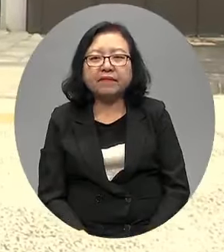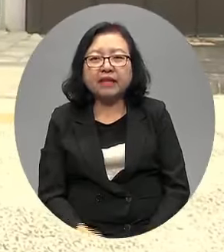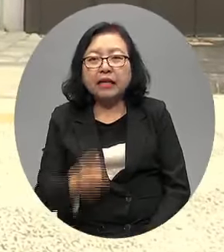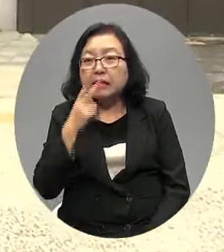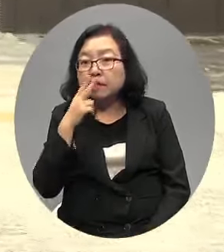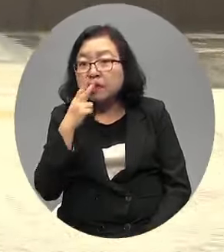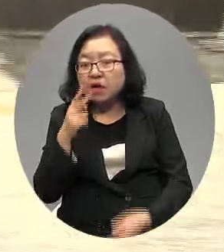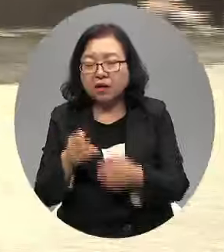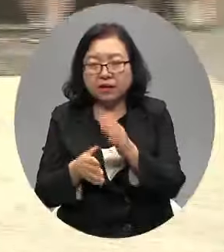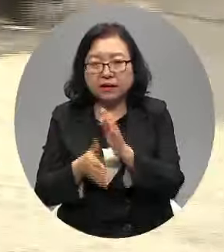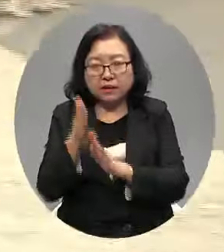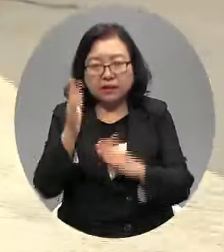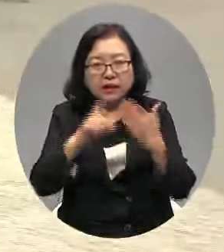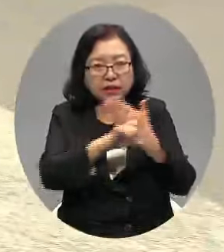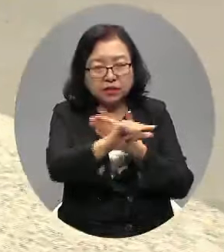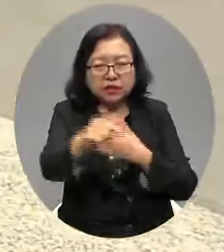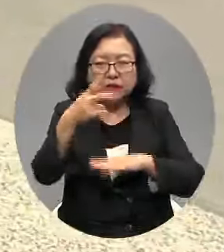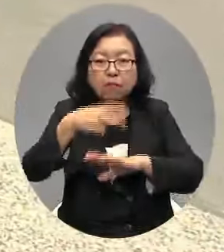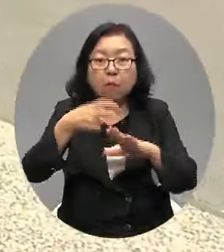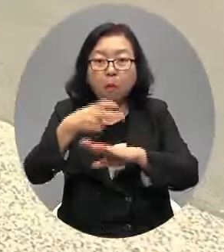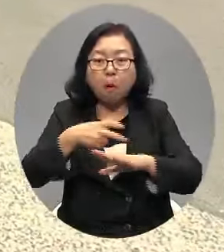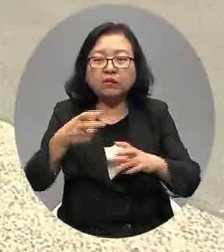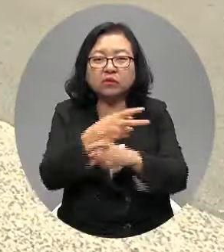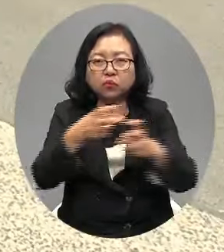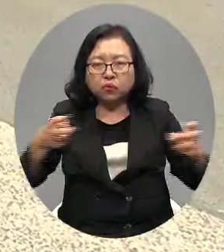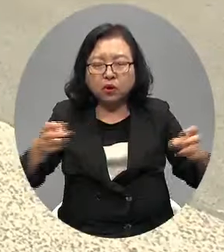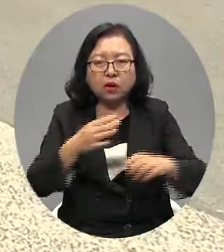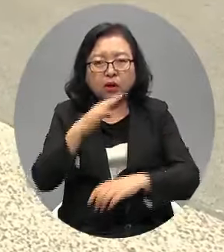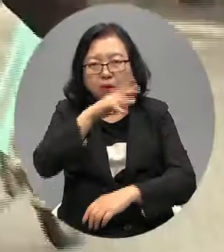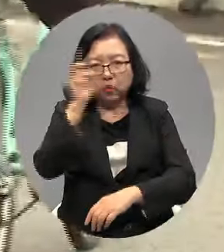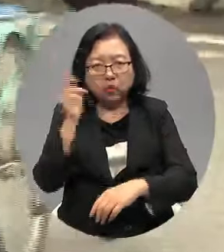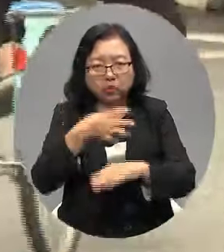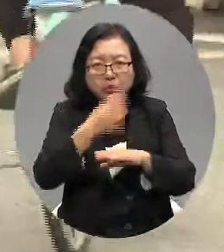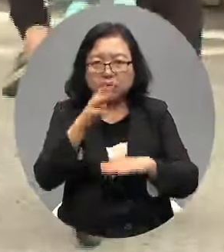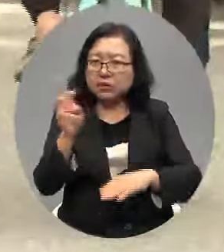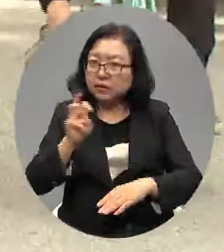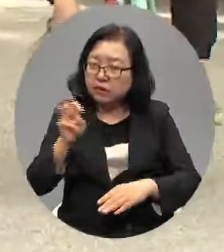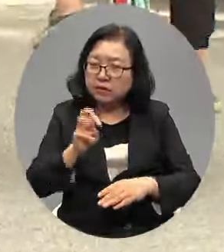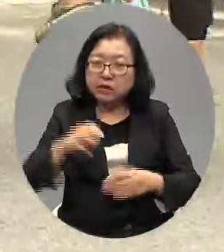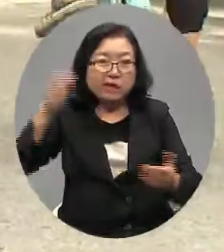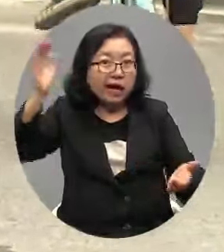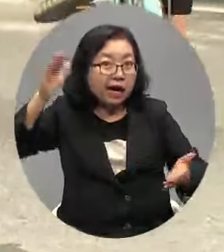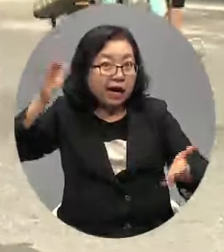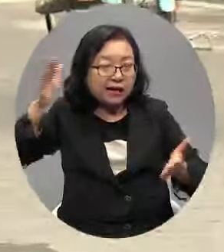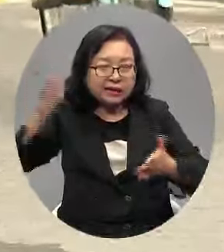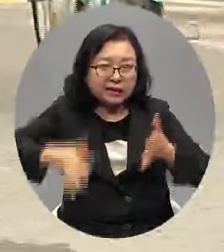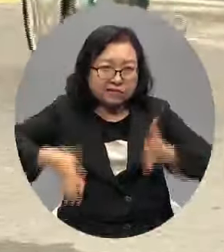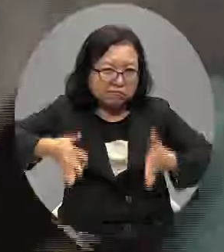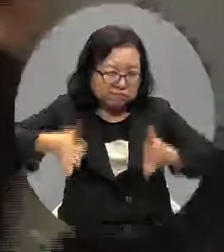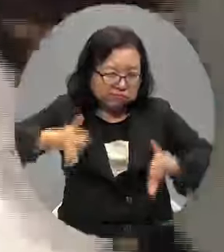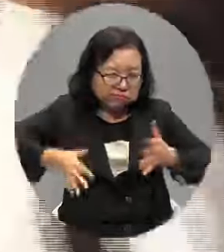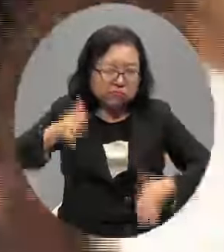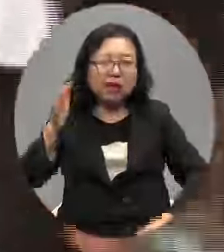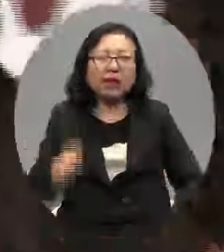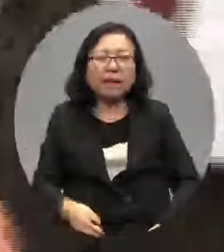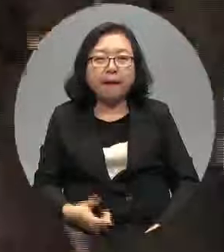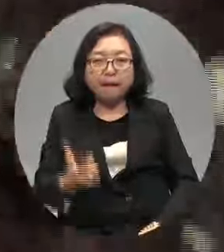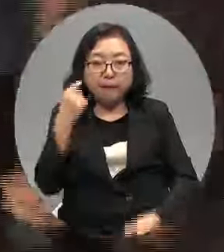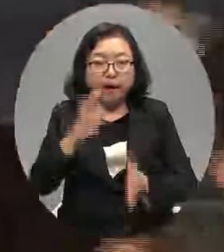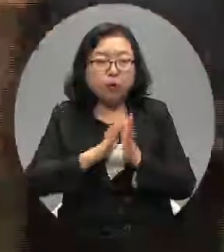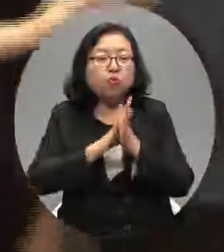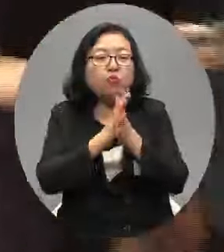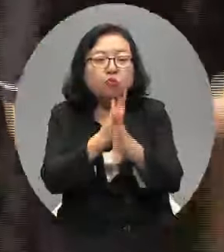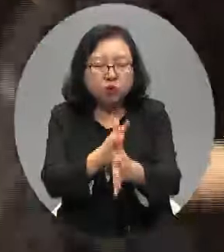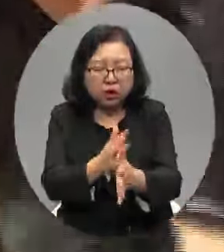음성 시내 시외버스 터미널. 오후 4시 반 교복을 입은 무리가 터미널 쪽으로 달려옵니다. 더 빨리 줄을